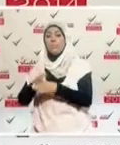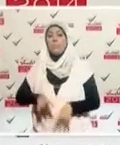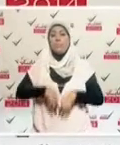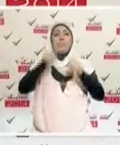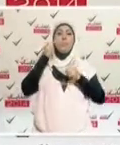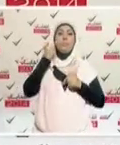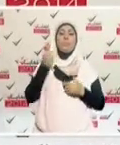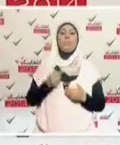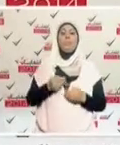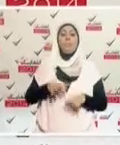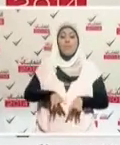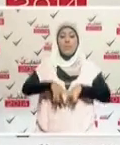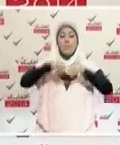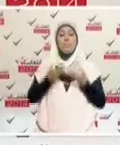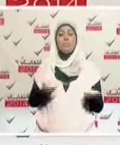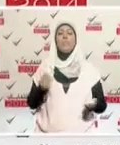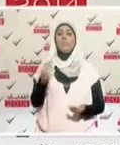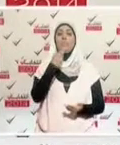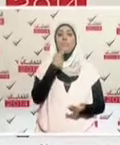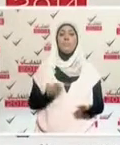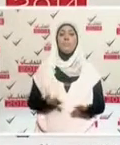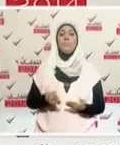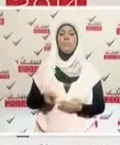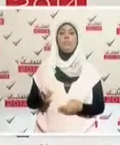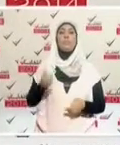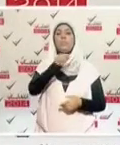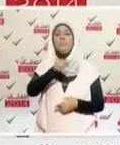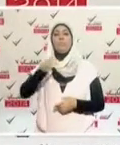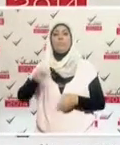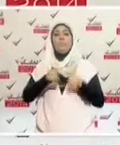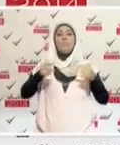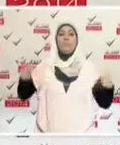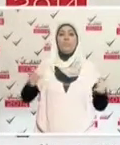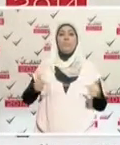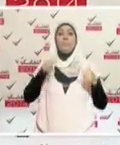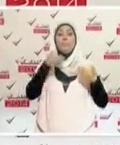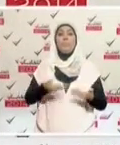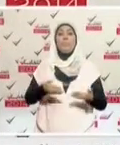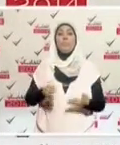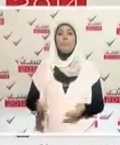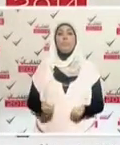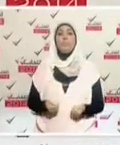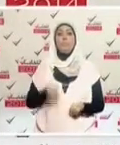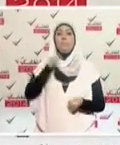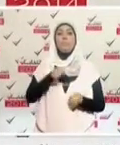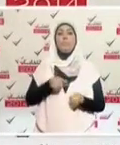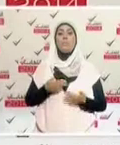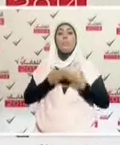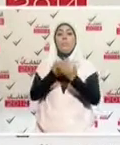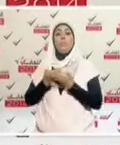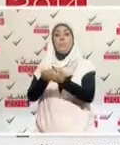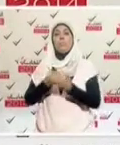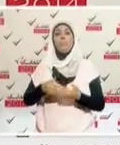والرخام، وفيها الرملة الممتازة، وفيها وفيها وفيها. وهالخيارات ممكن تتحقق القصرين